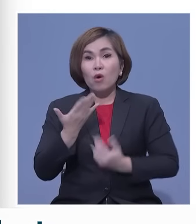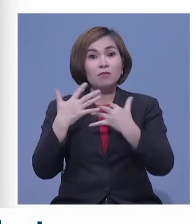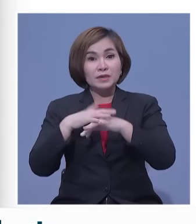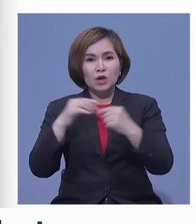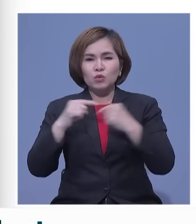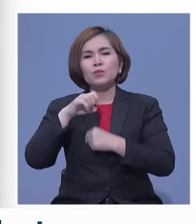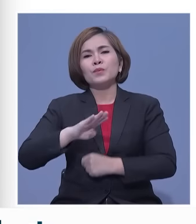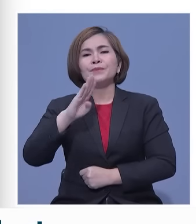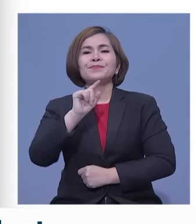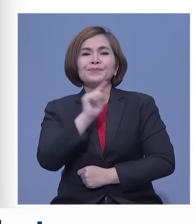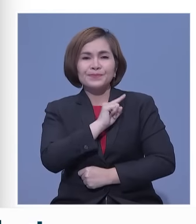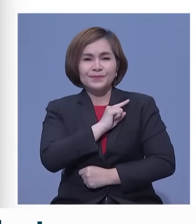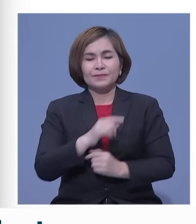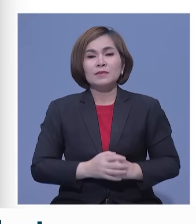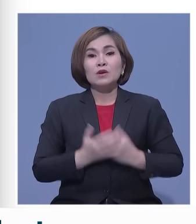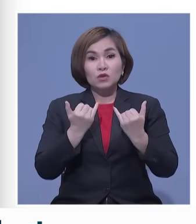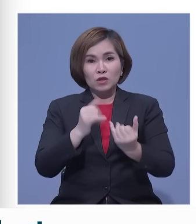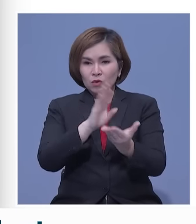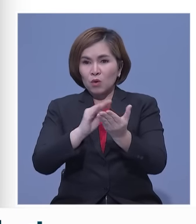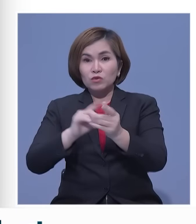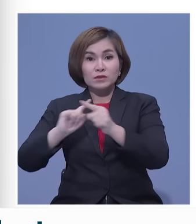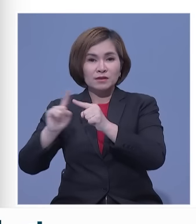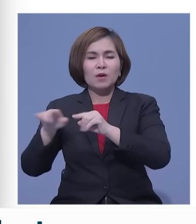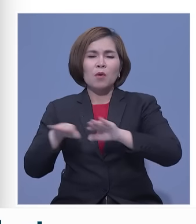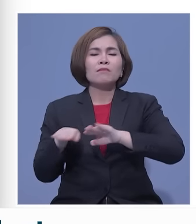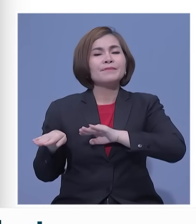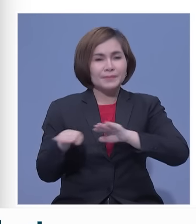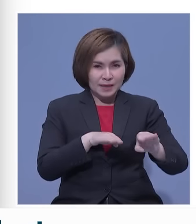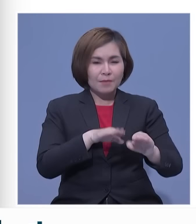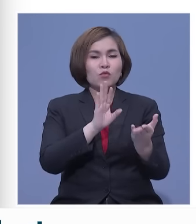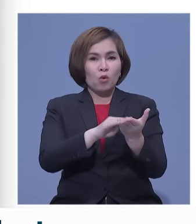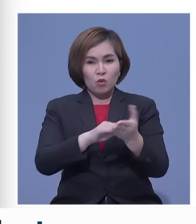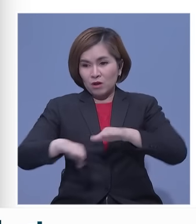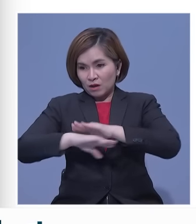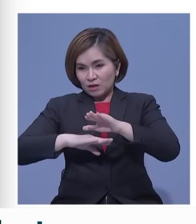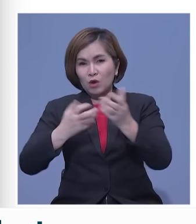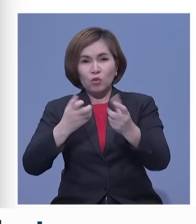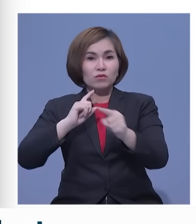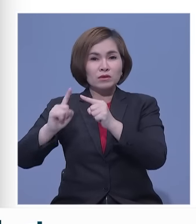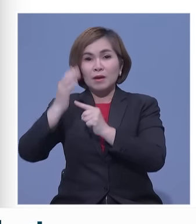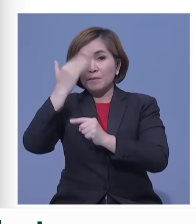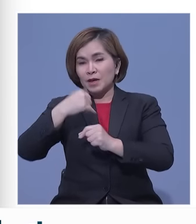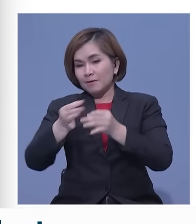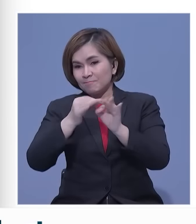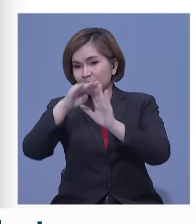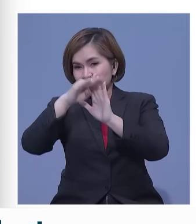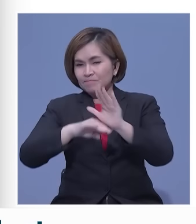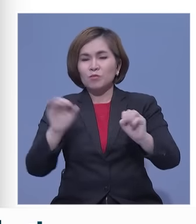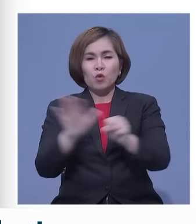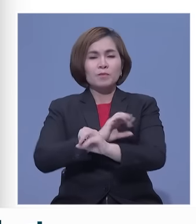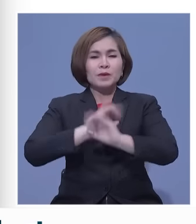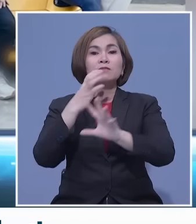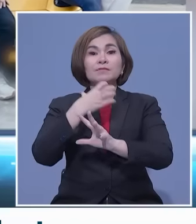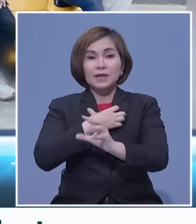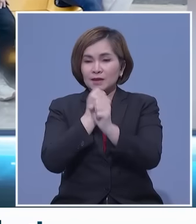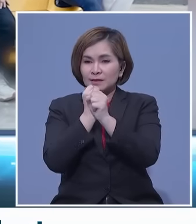บริษัทนะฮะซึ่งตอนนี้มีการเตรียมข้อมูลซึ่งเป็นข้อเท็จจริงรวมทั้งหลักฐานต่างๆที่จะชี้แจงให้ทราบผ่านกระบวนการ